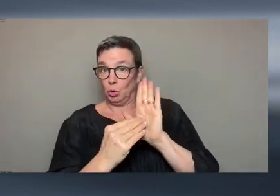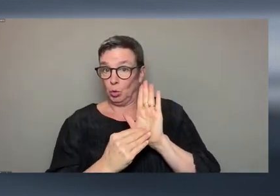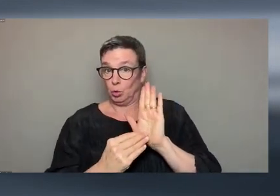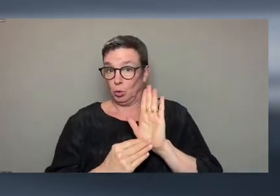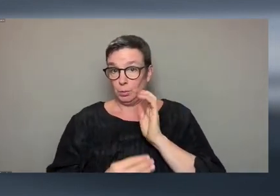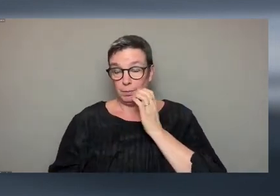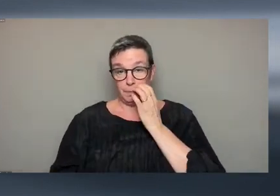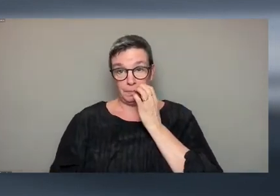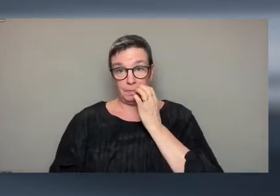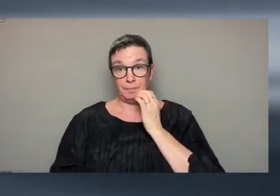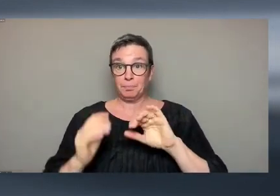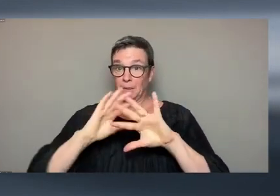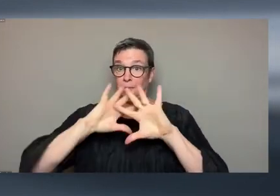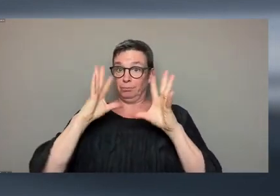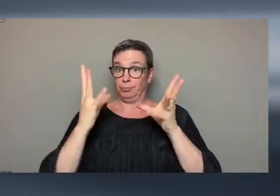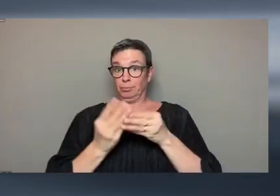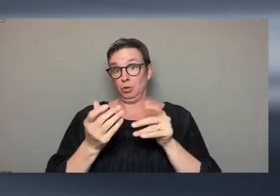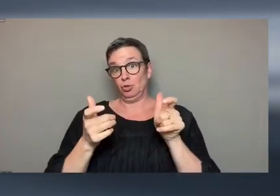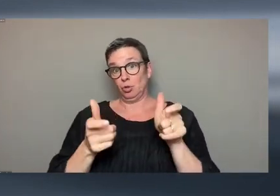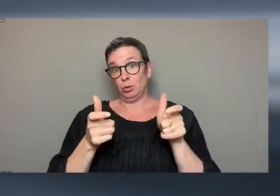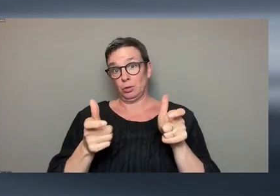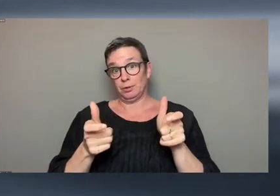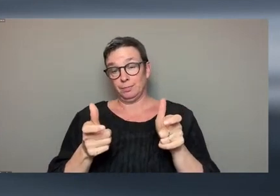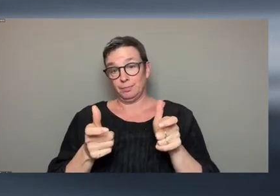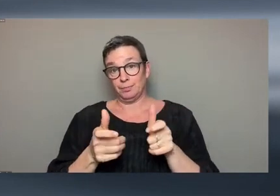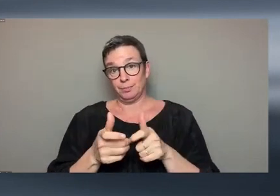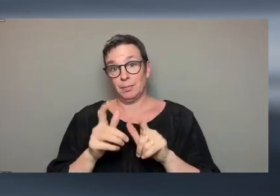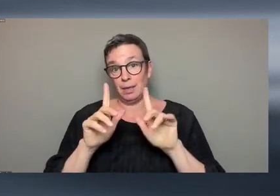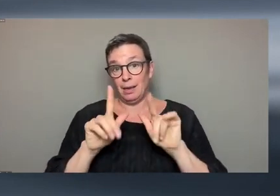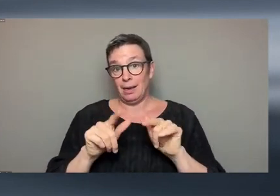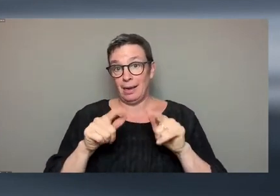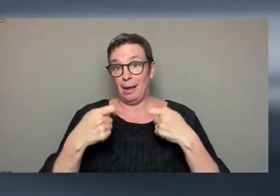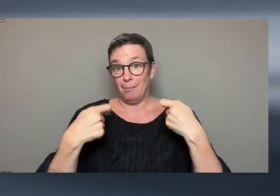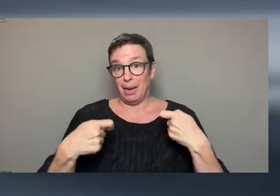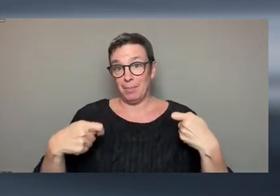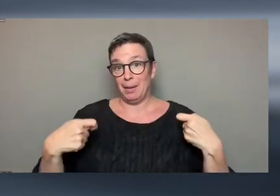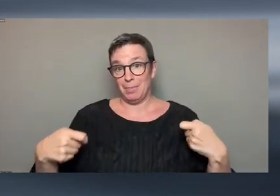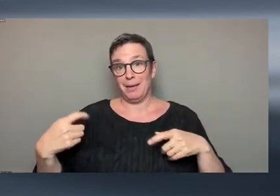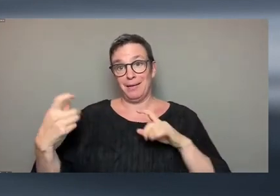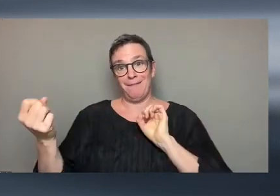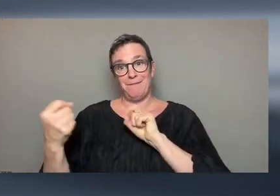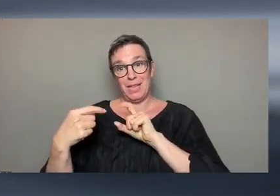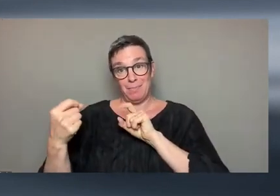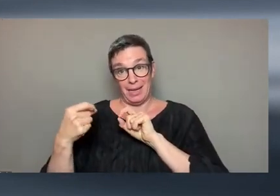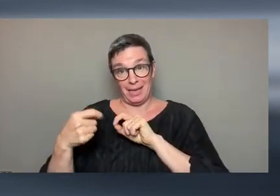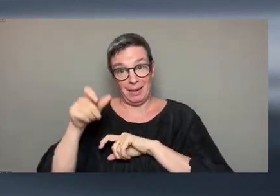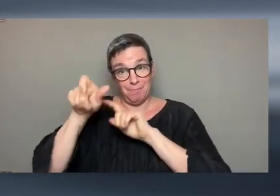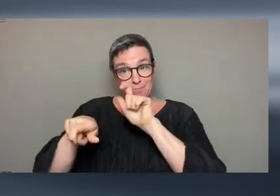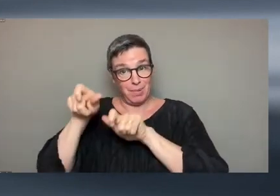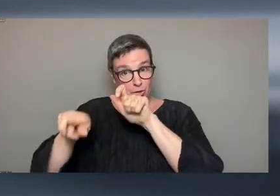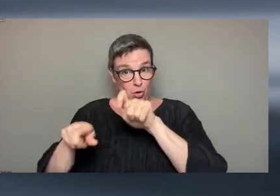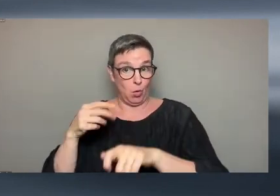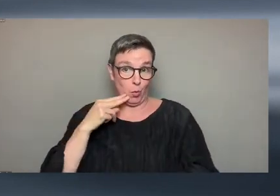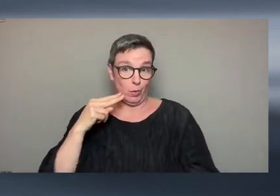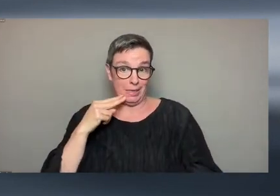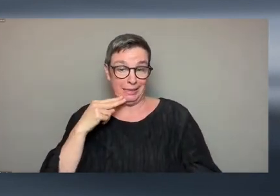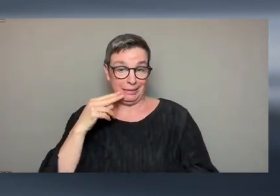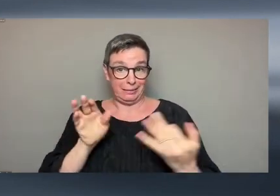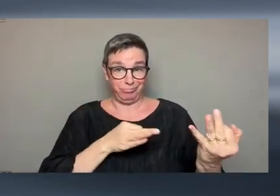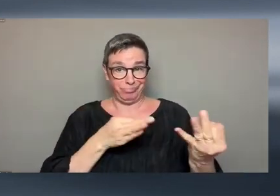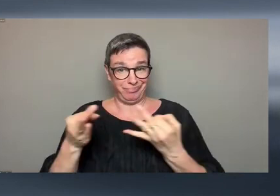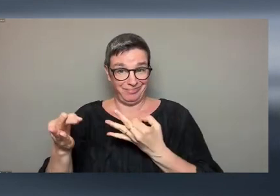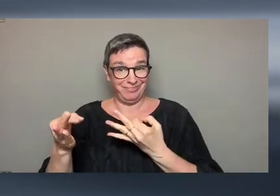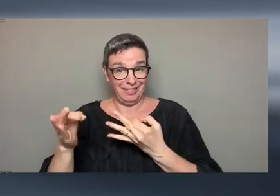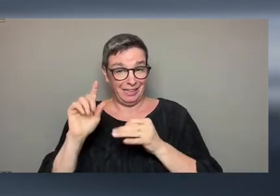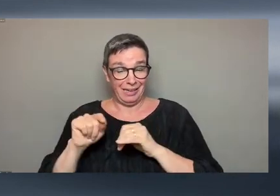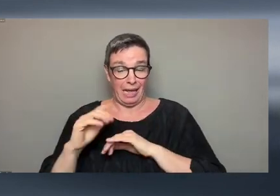Dans tout cela, nous avons de la chance. Nous avons beaucoup de feedback des personnes qui utilisent nos services et qui n'hésitent pas à